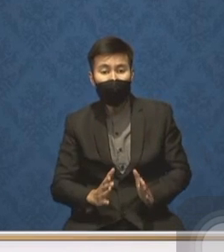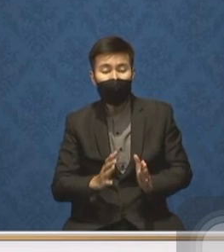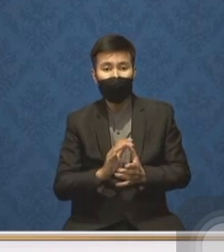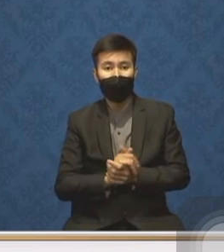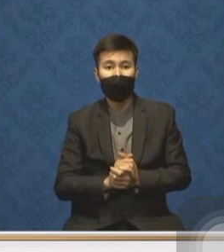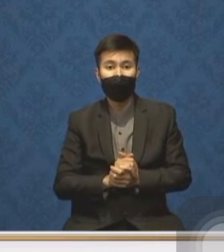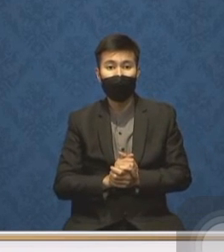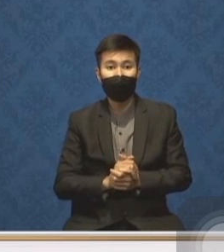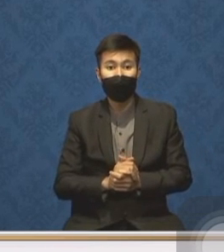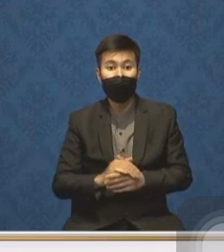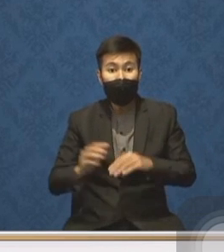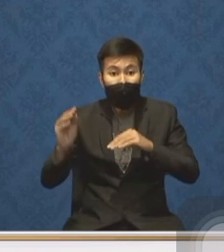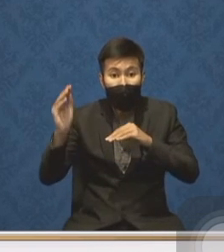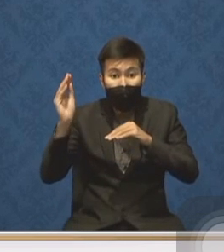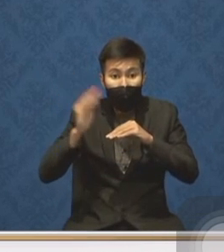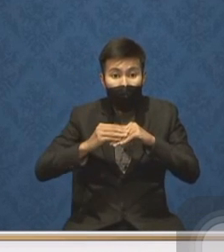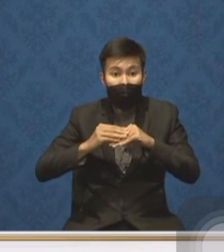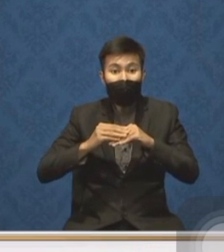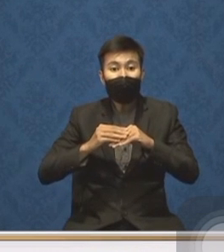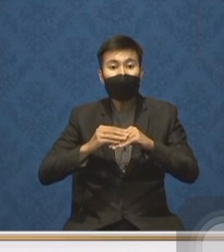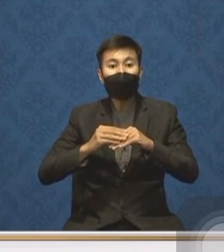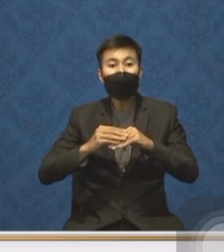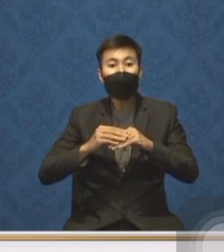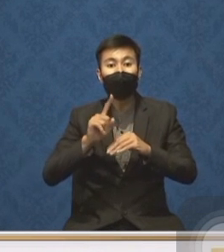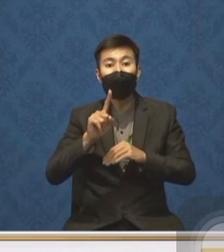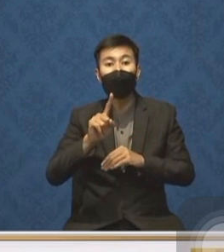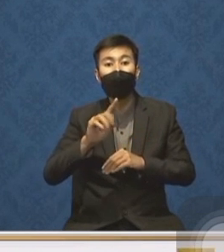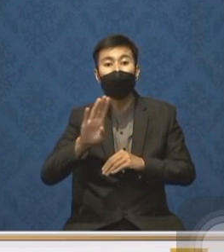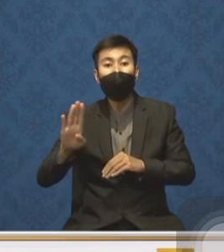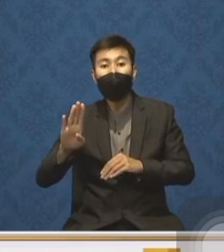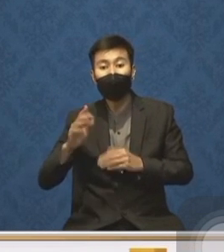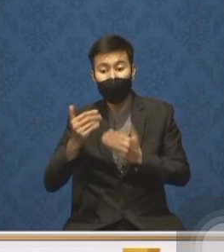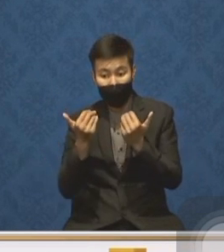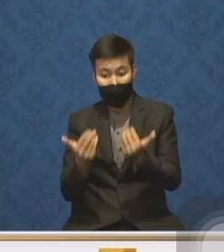าตั้ง1บาทครับหลายปีที่ผ่านมา21บาทครับ